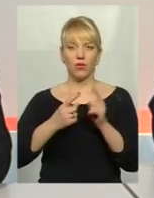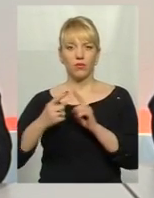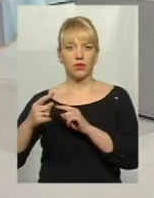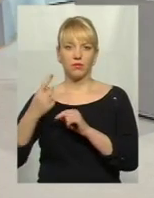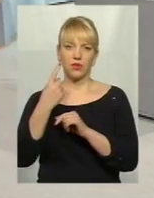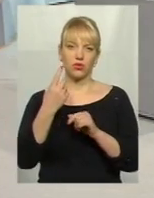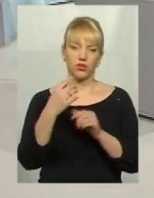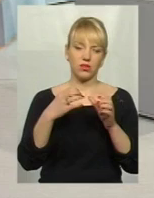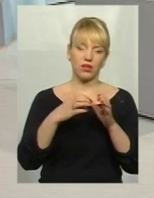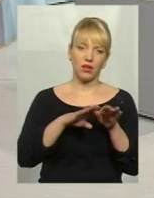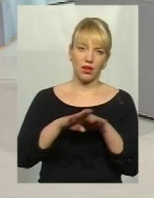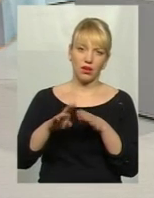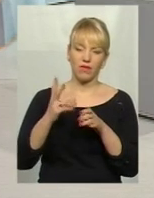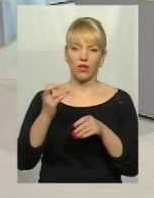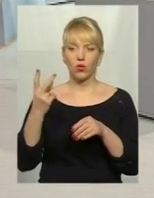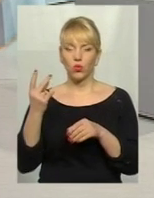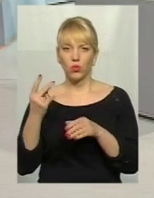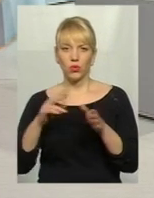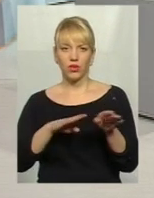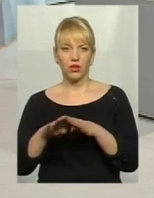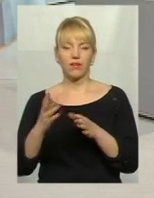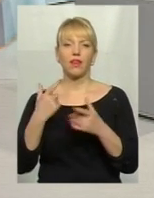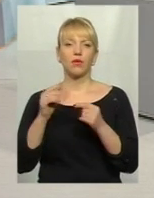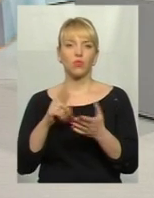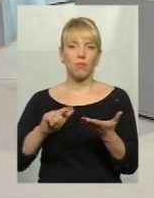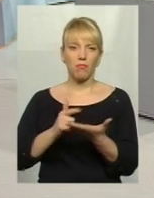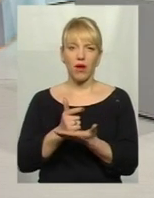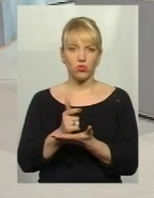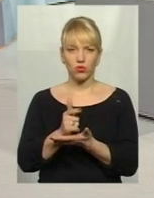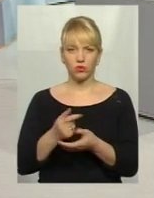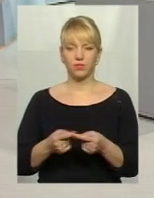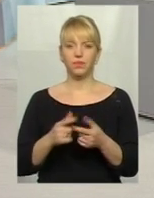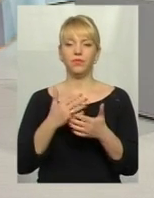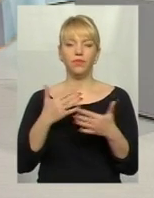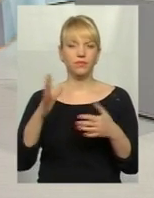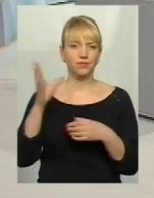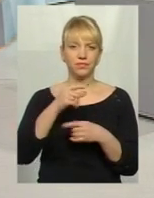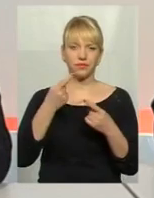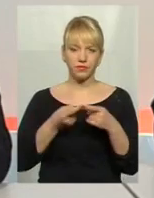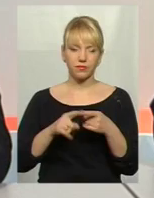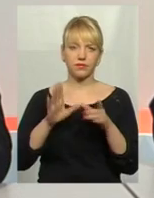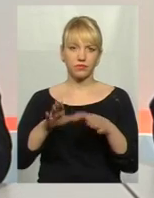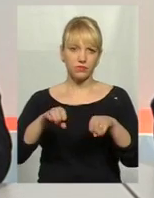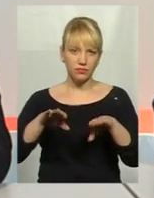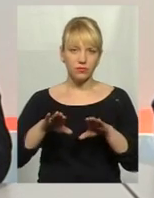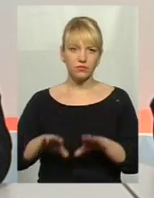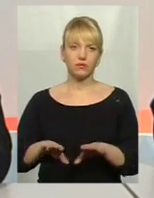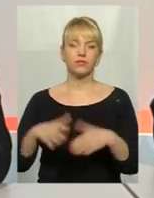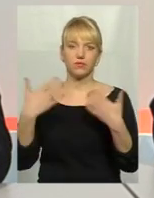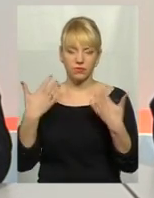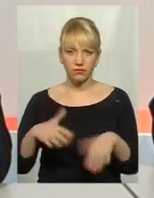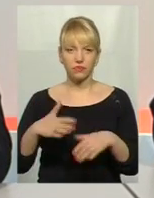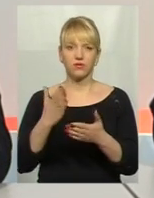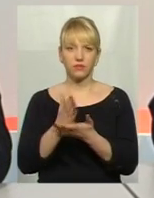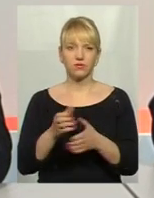де будуть маршрути пролягати і багато-багато інших речей, буде вирішувати на сьогоднішній день безпосередньо і вже вирішує.